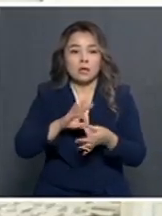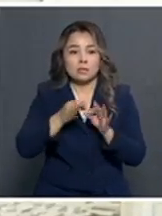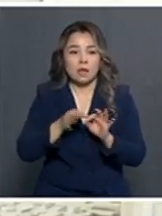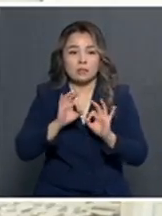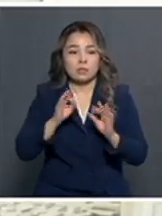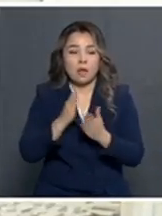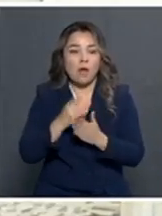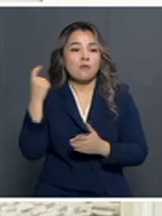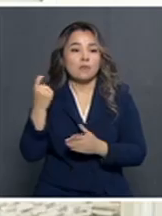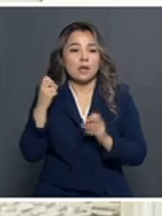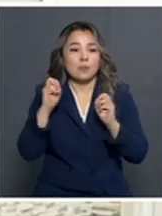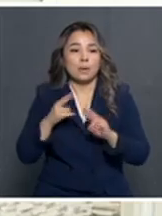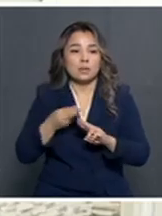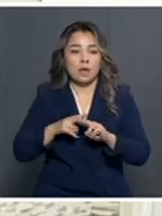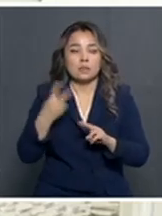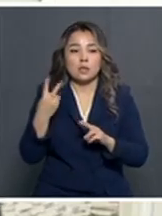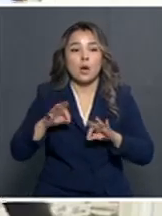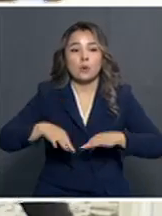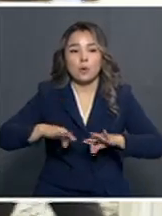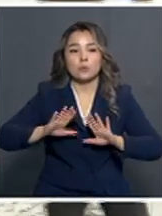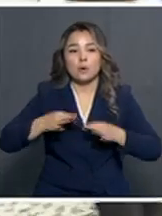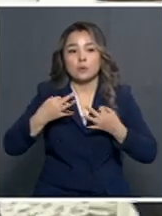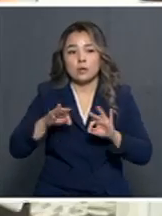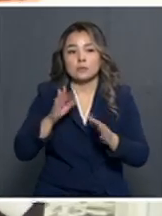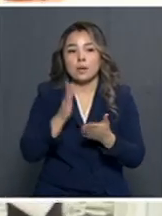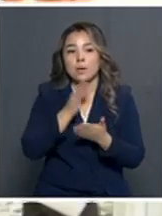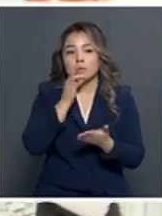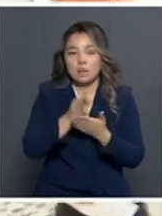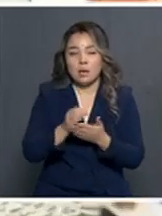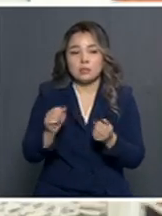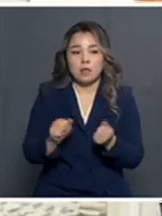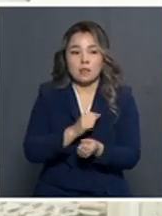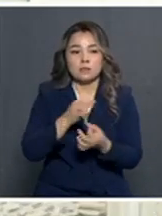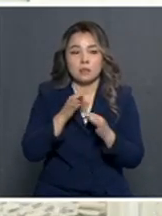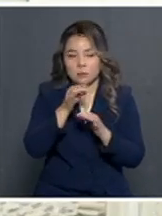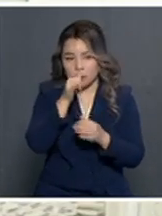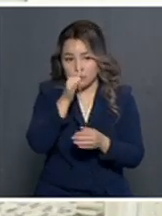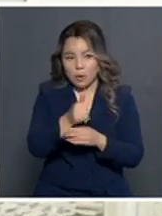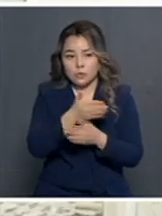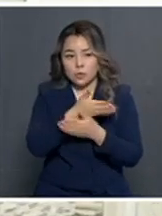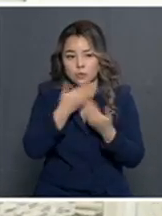Әр фирмаға тек 2 көлікке ғана рұқсат деген қатып қалған қағида жоқ.